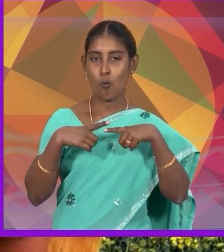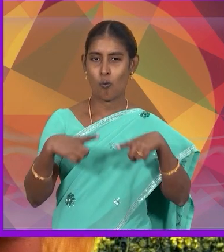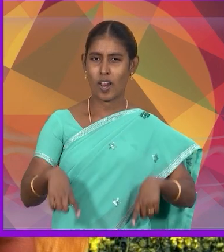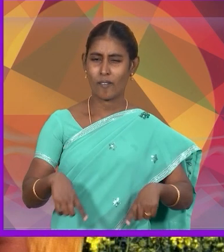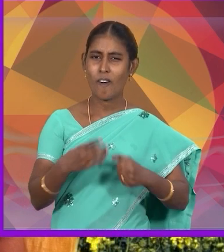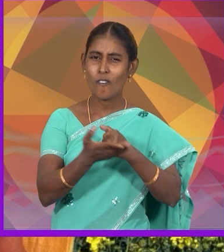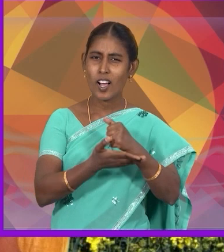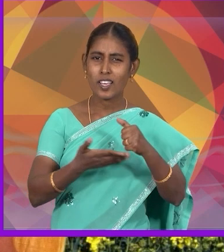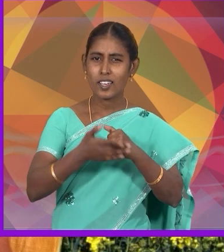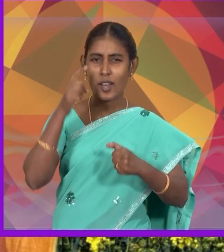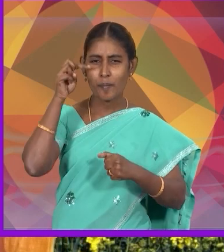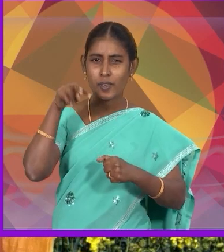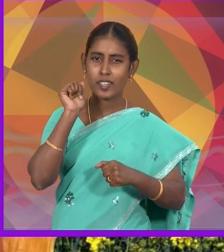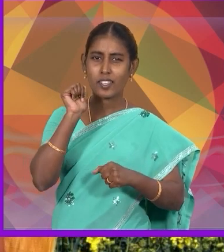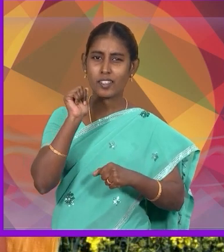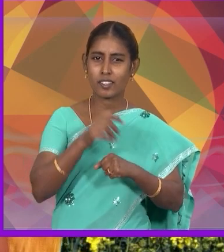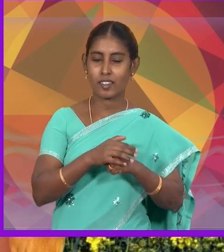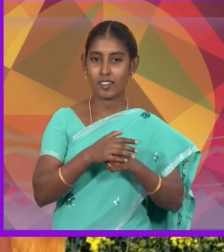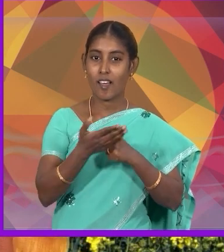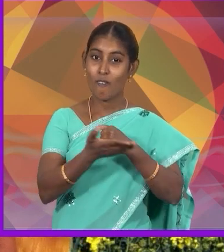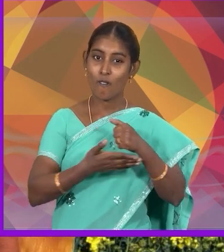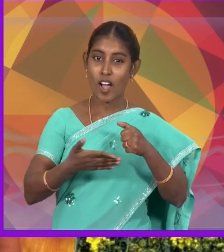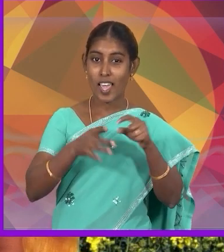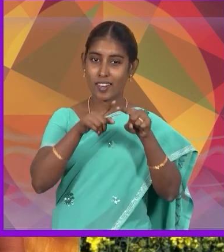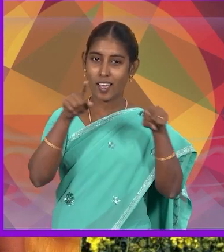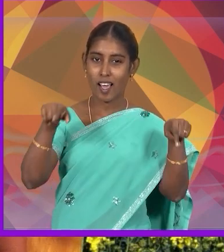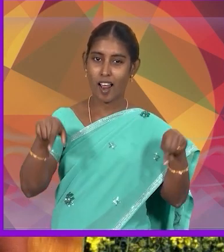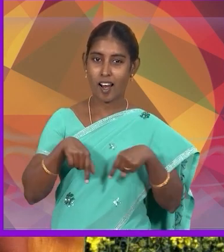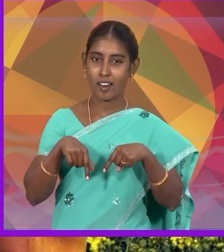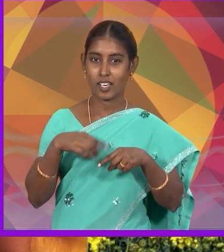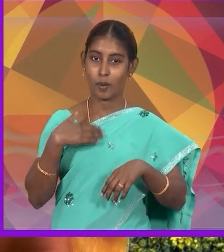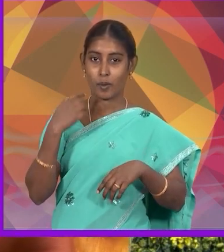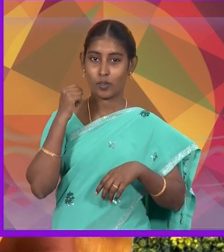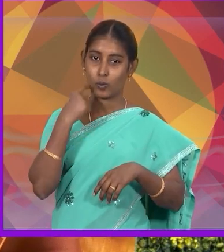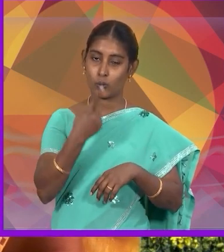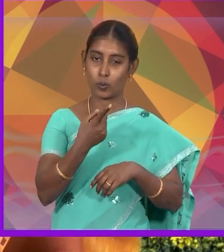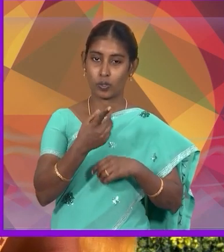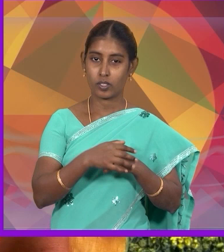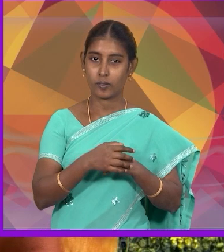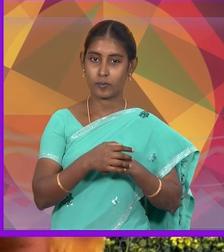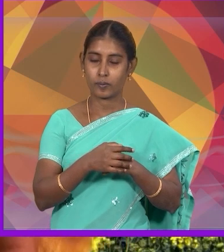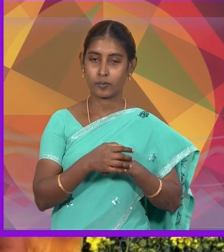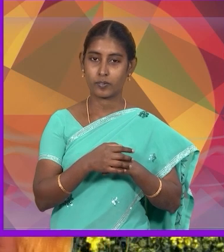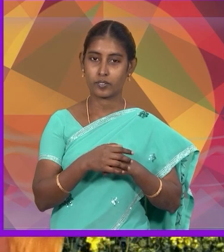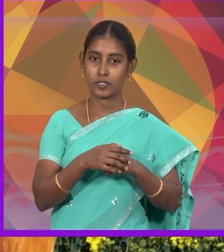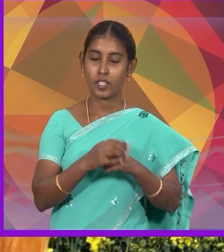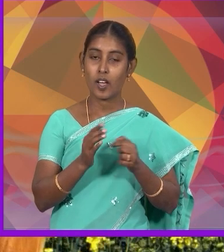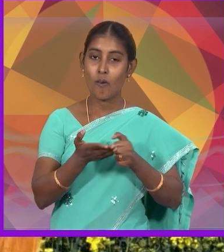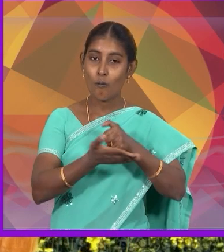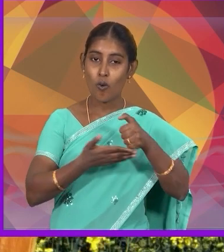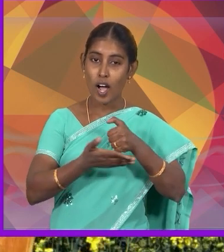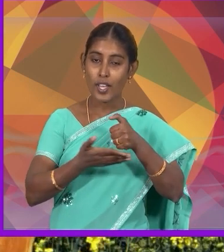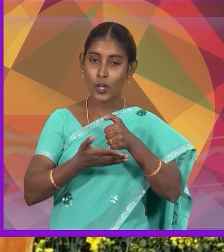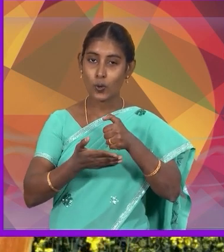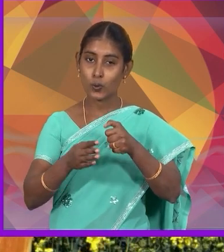வயல்னா என்னங்க? இப்ப வயல்னா கழனி வயல்வெளின்னு சொல்லுவோம். அதுல மருத நிலம் வந்து வயலும்